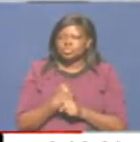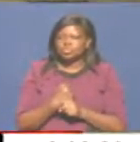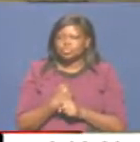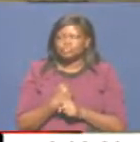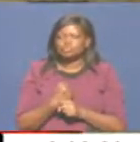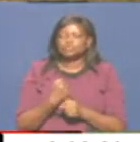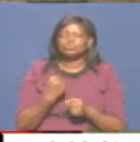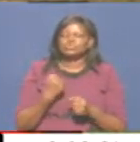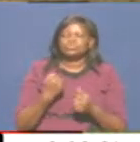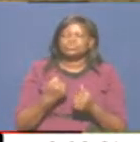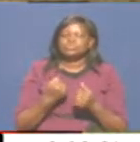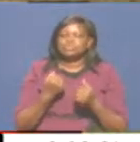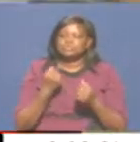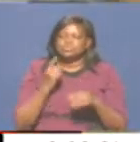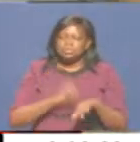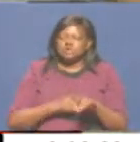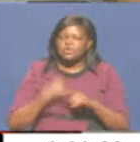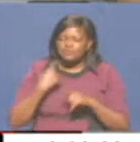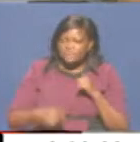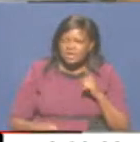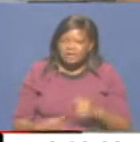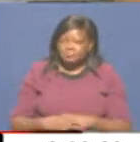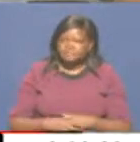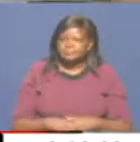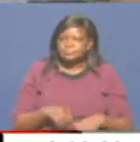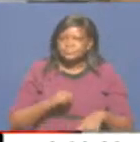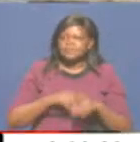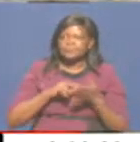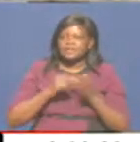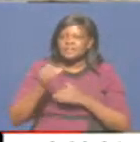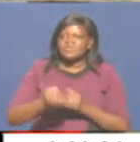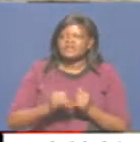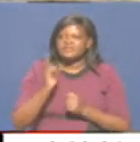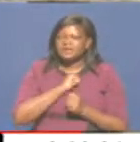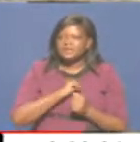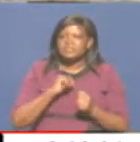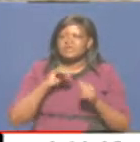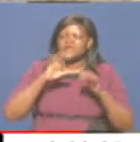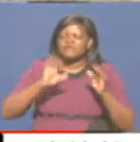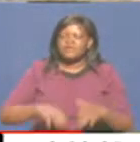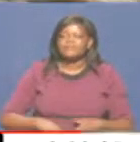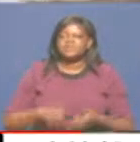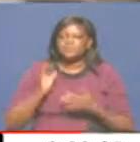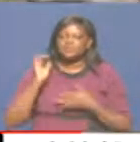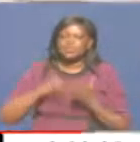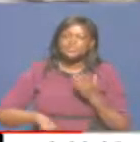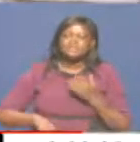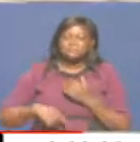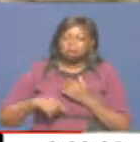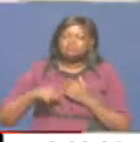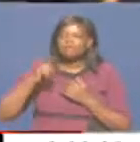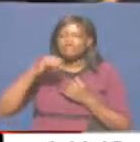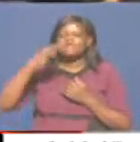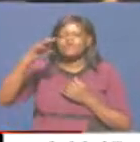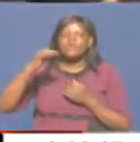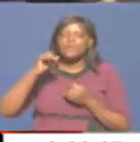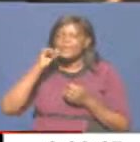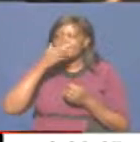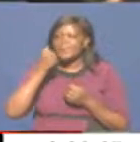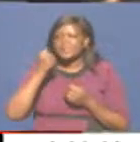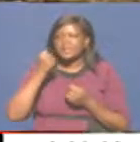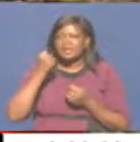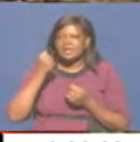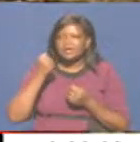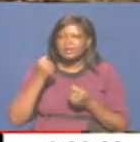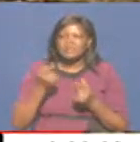per year. And as the project nears completion, farmers here look forward to better days ahead, that soon their water